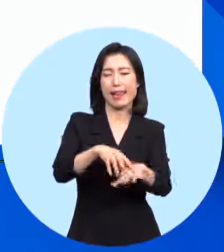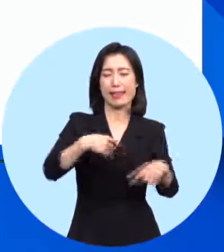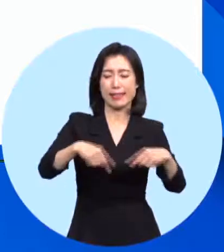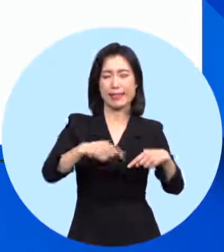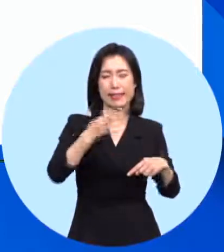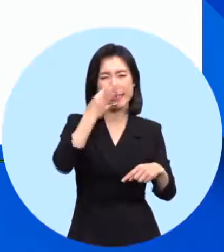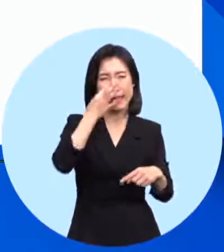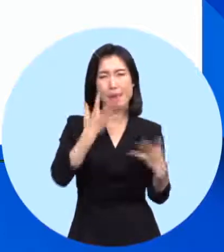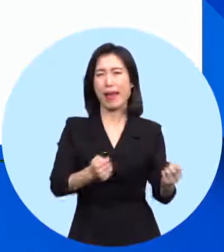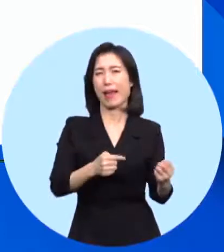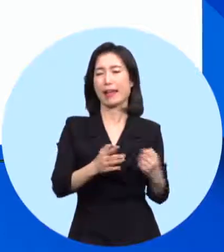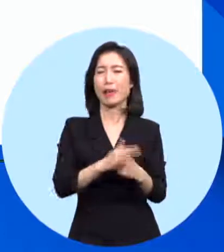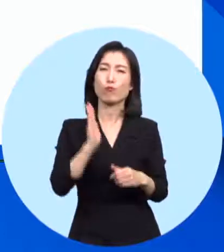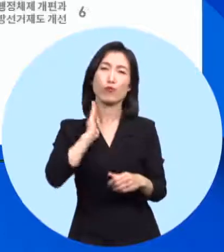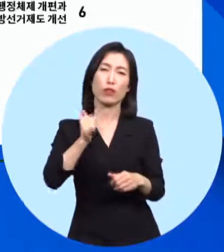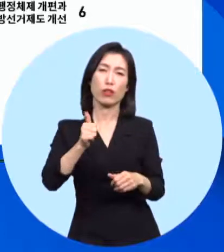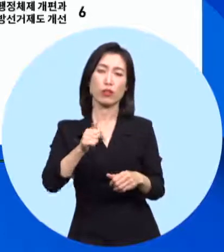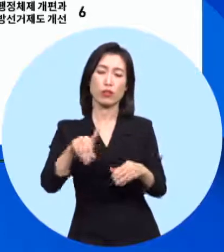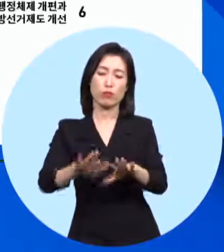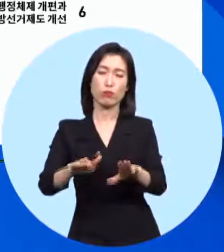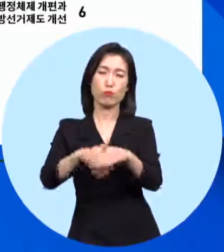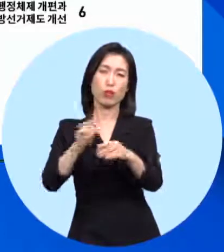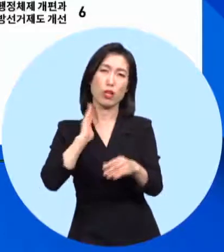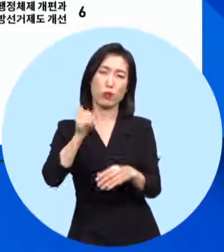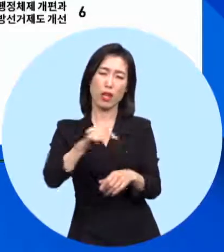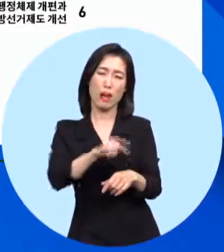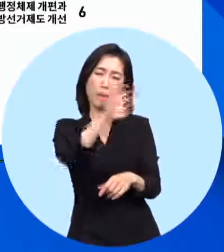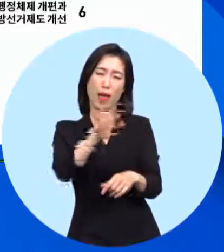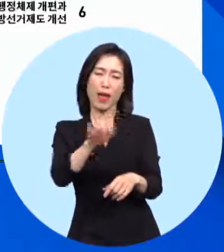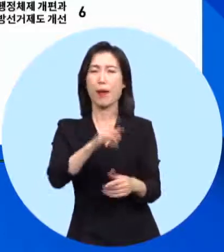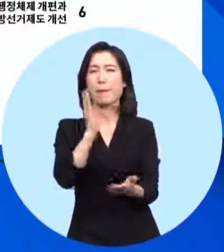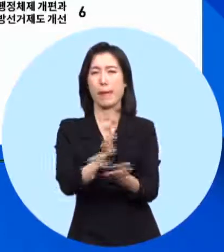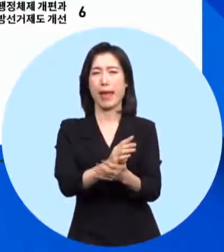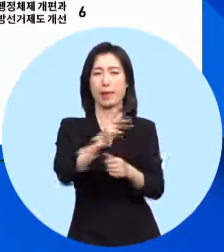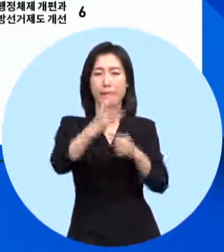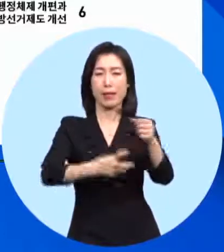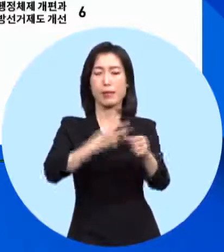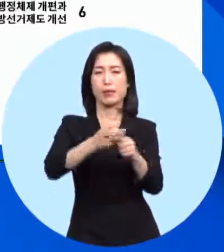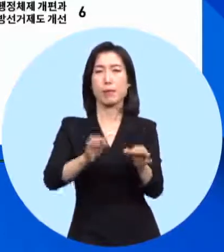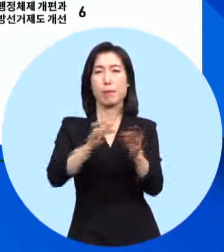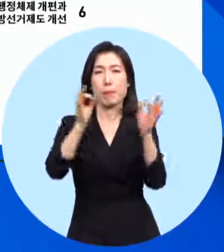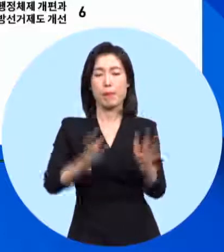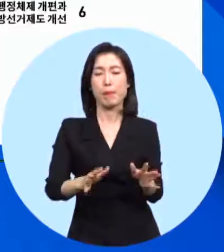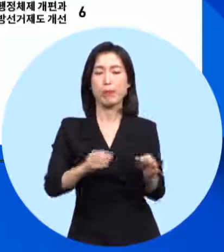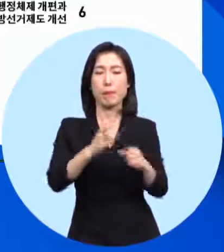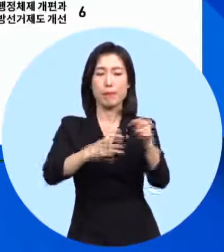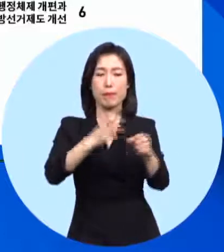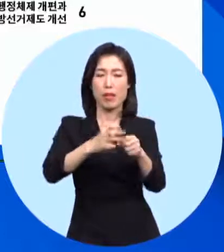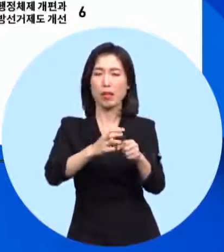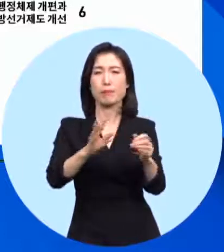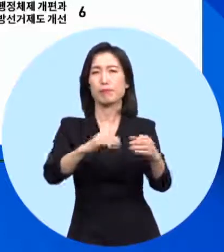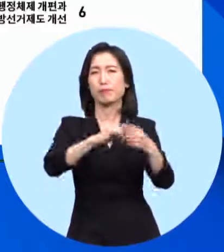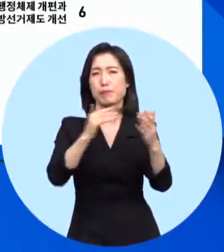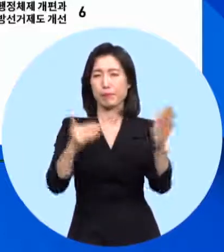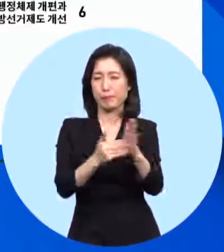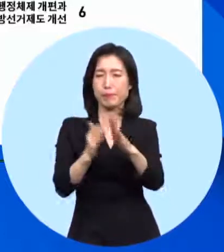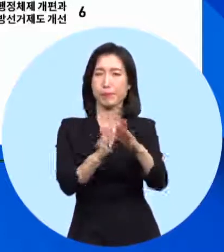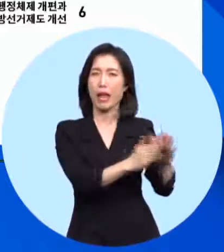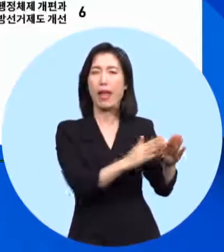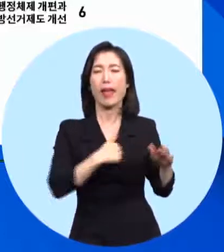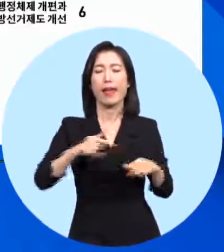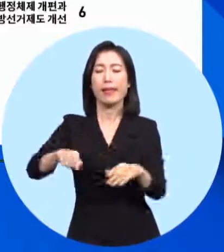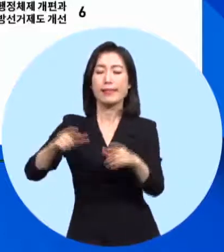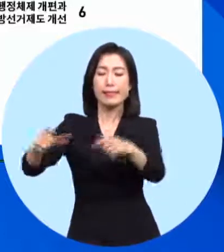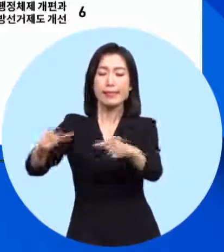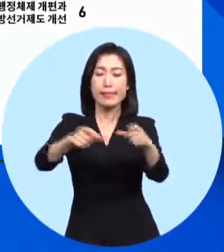문재인 정부는 그 틀을 벗어나기 위해서 만 30년 만에 종합 계획을 저희들이 만들게 되는데 그게 이제 우리 삶을